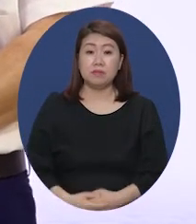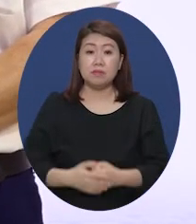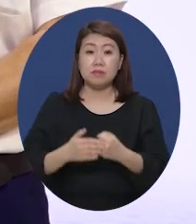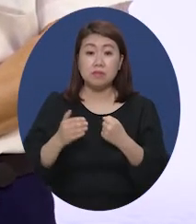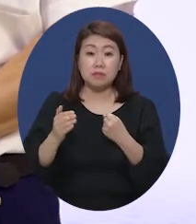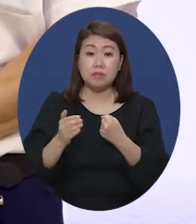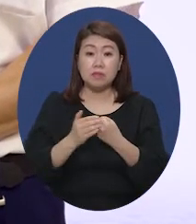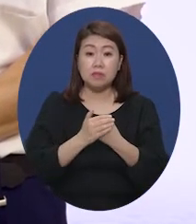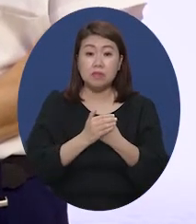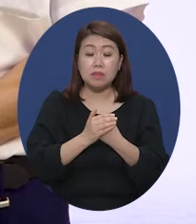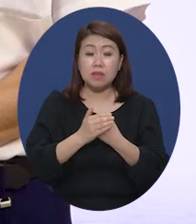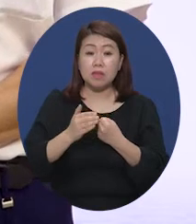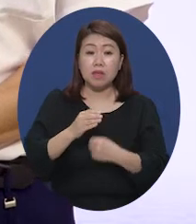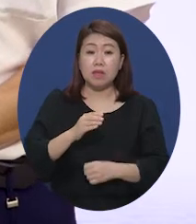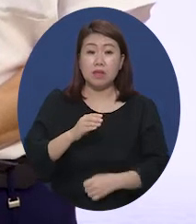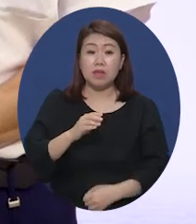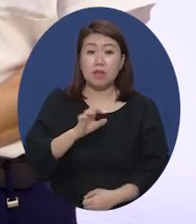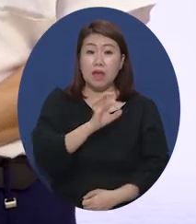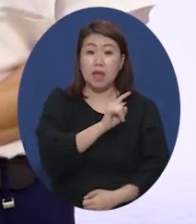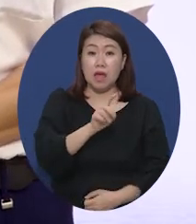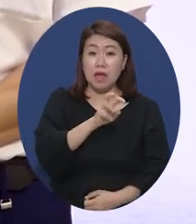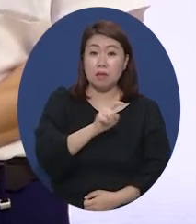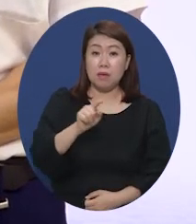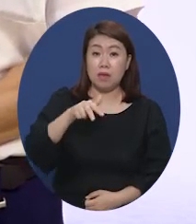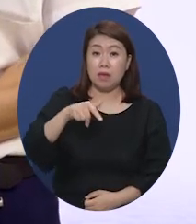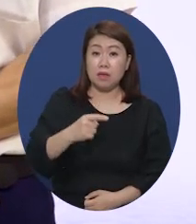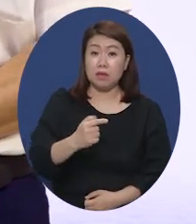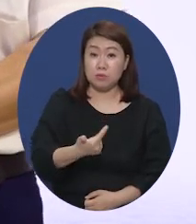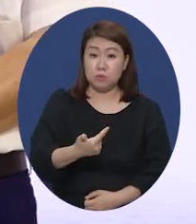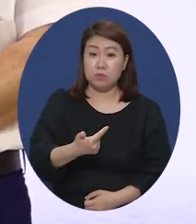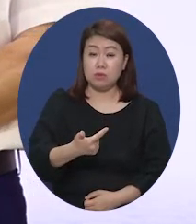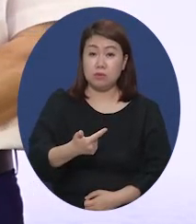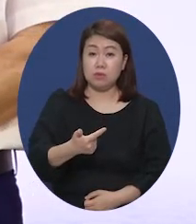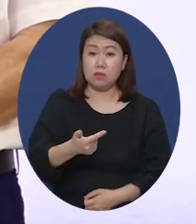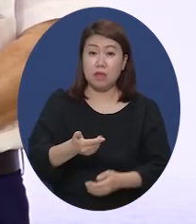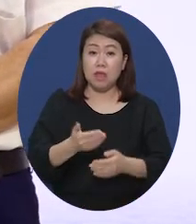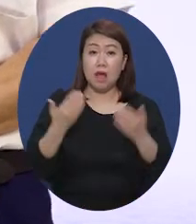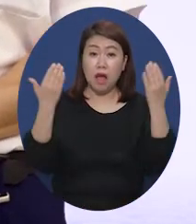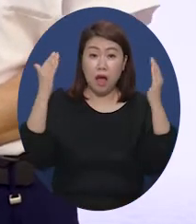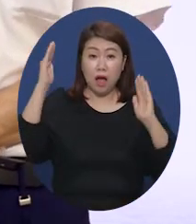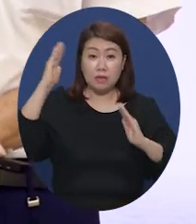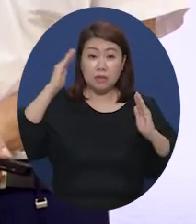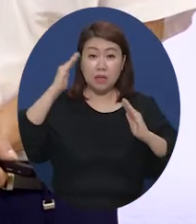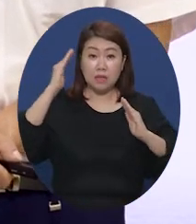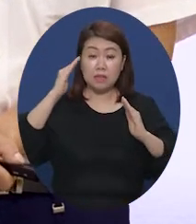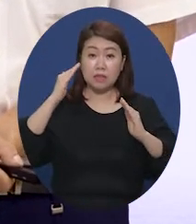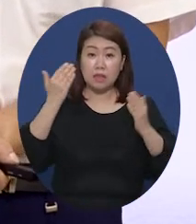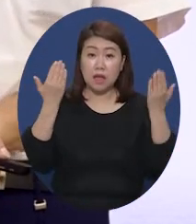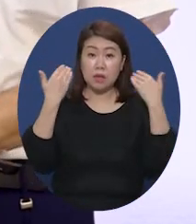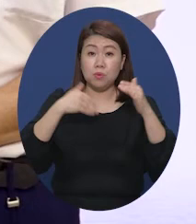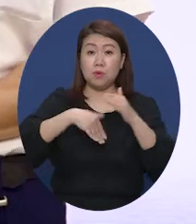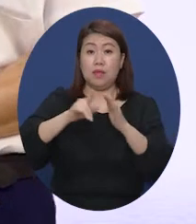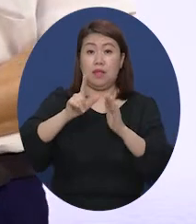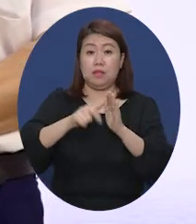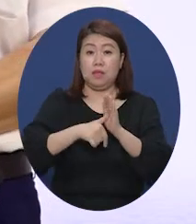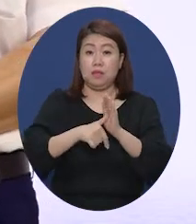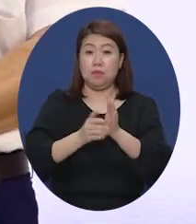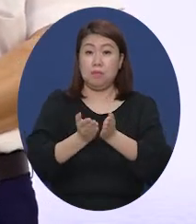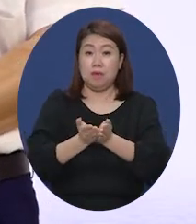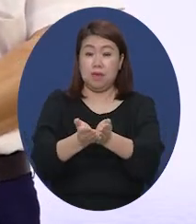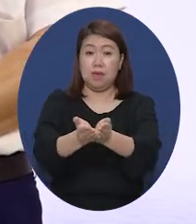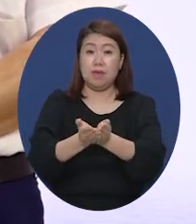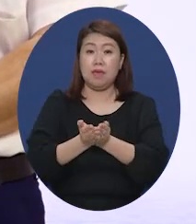그러다 보니까 이 아마존 그 마나우스 지역에서 주요 교통수단은 선박입니다. 학생들이 학교 갈 때도 이 선박을 이용해야